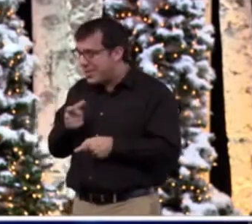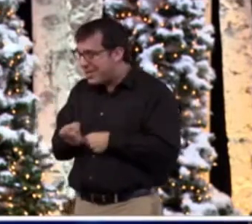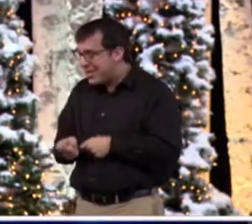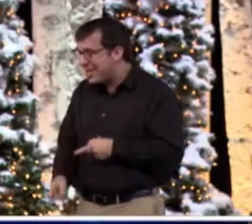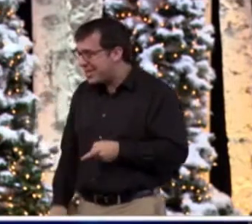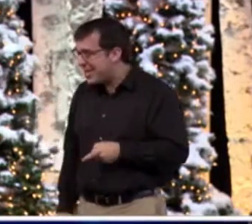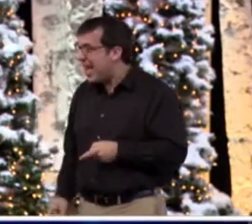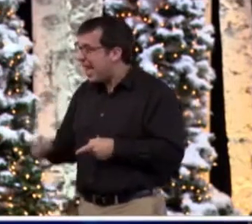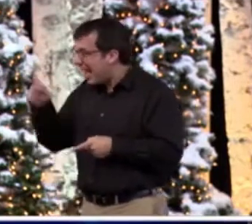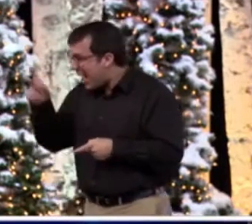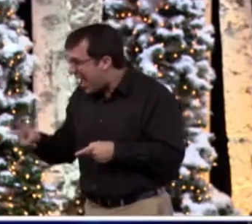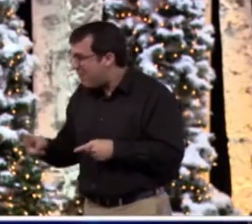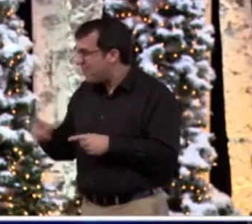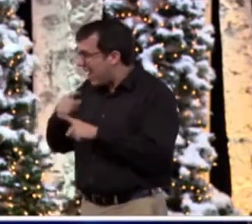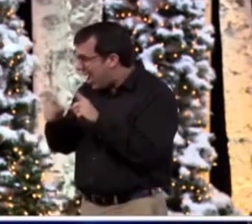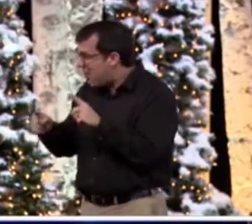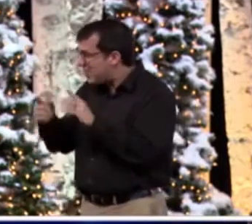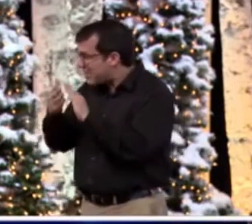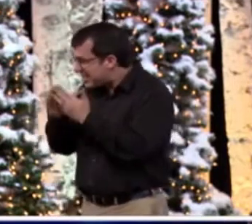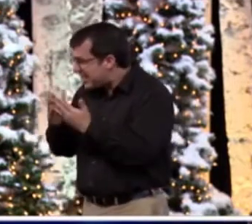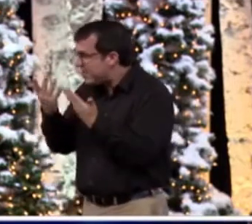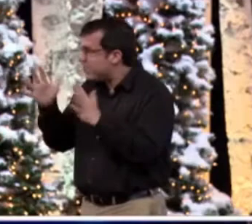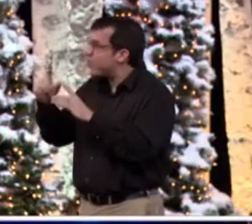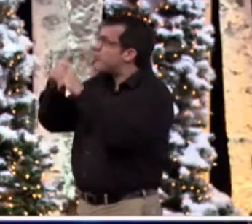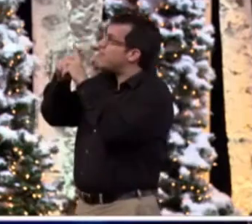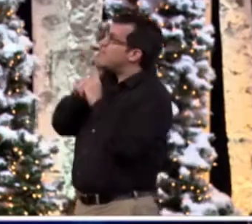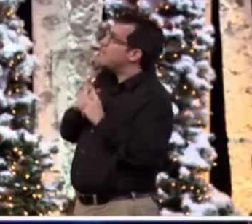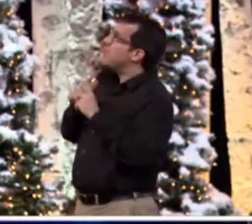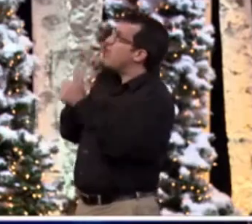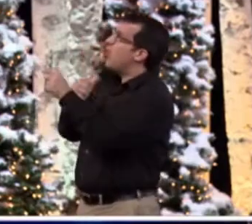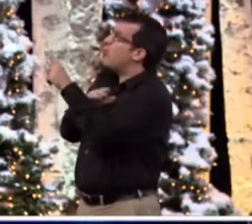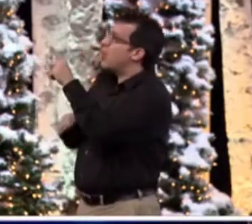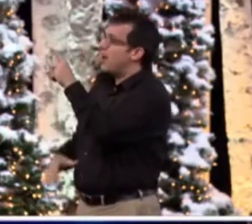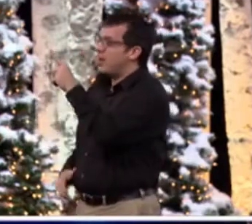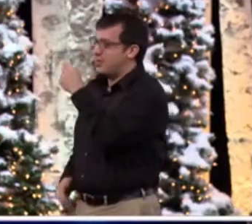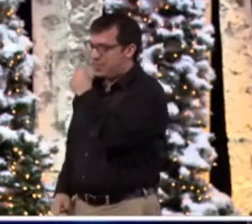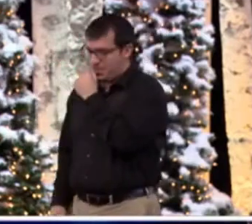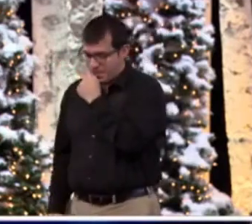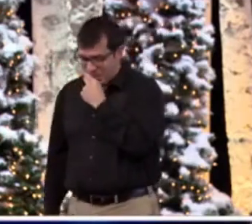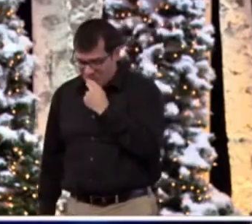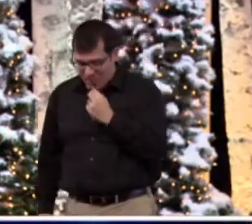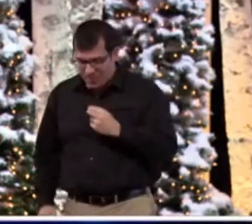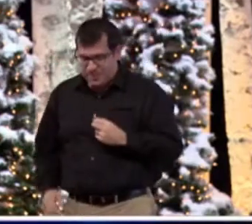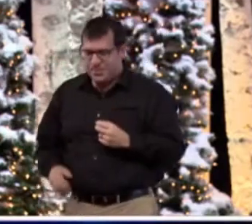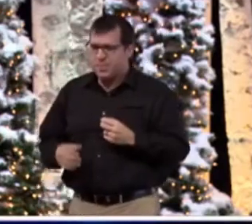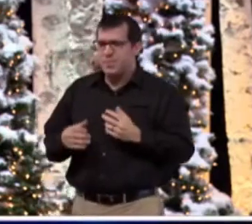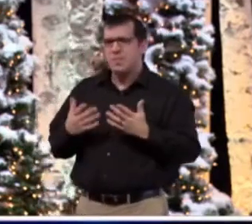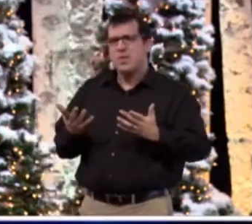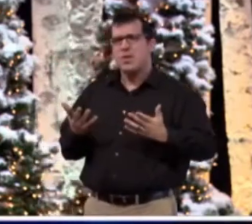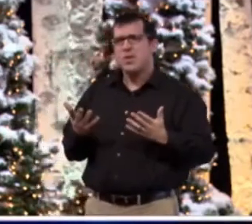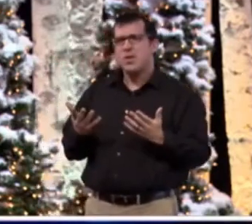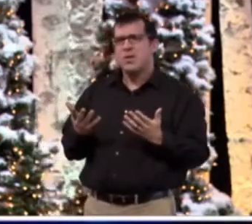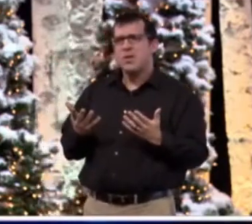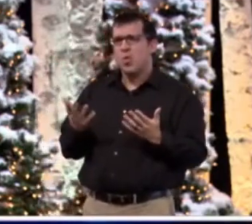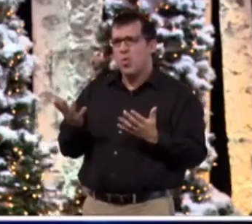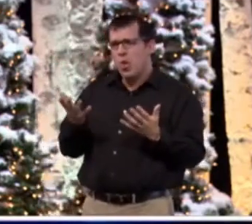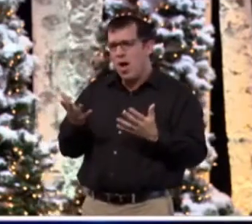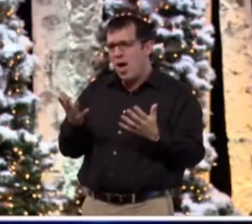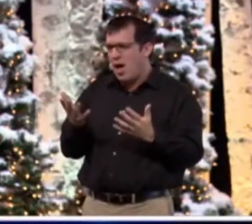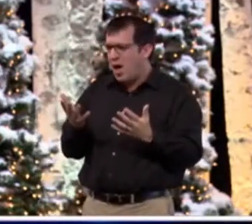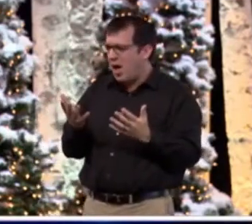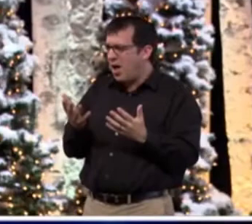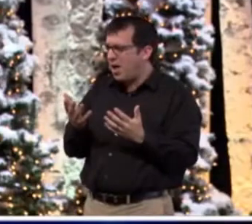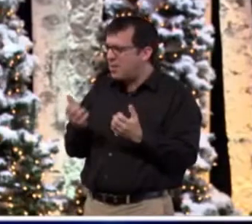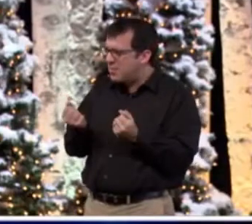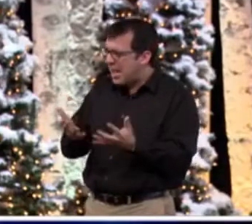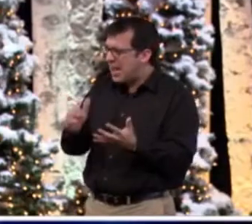त्यो सहरको आधा जनसङ्ख्या ख्रिस्टमा आएको थियो। कुन कुराले यस्तो वृद्धि ल्याए होला? केही समय वा